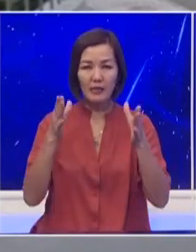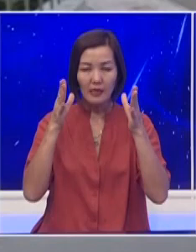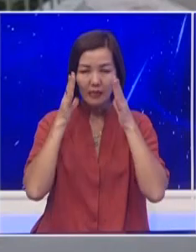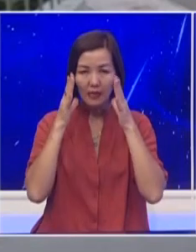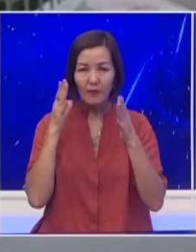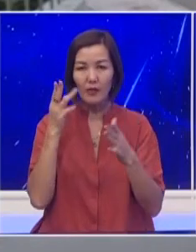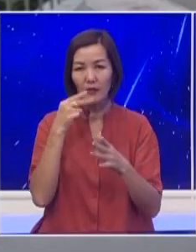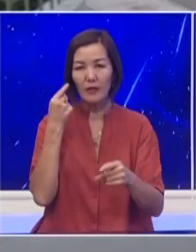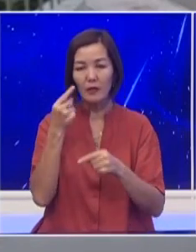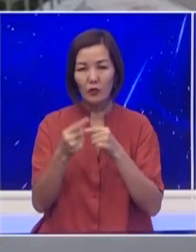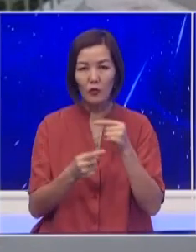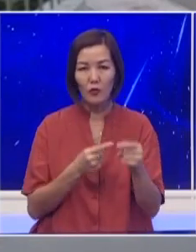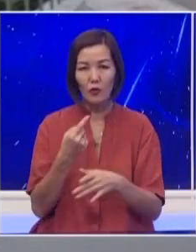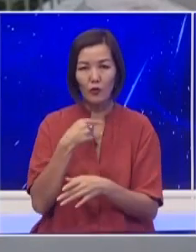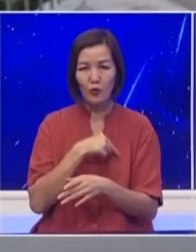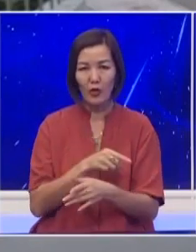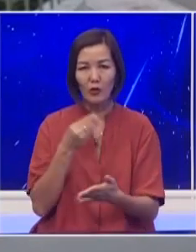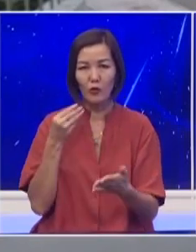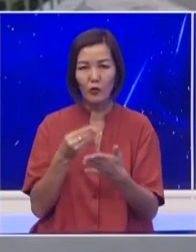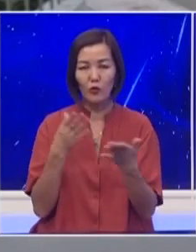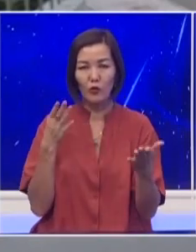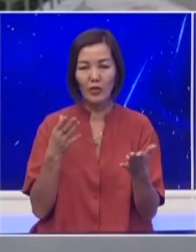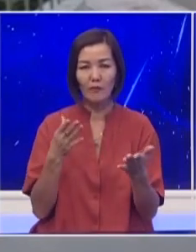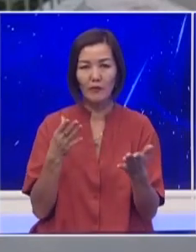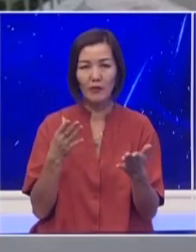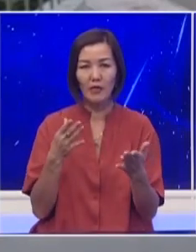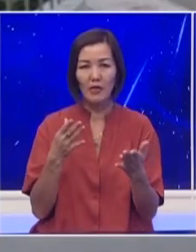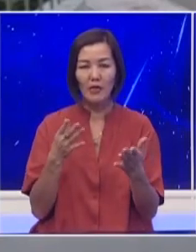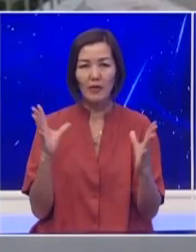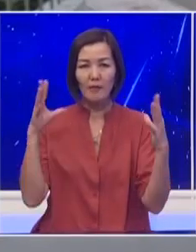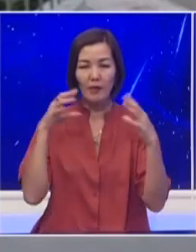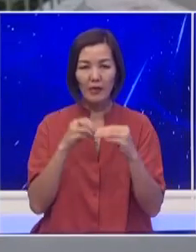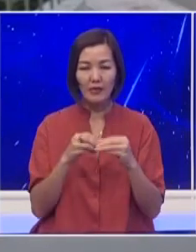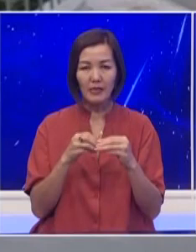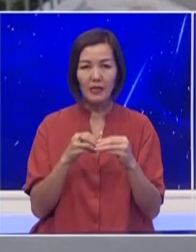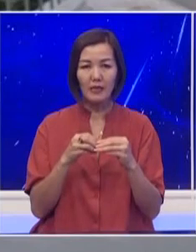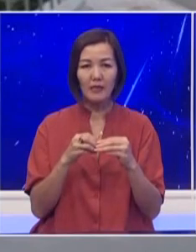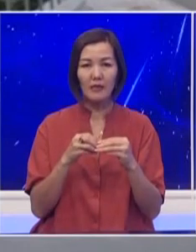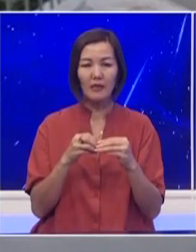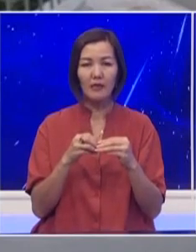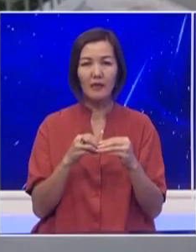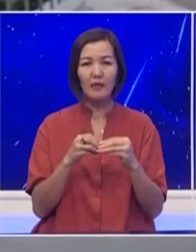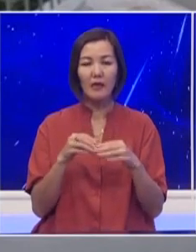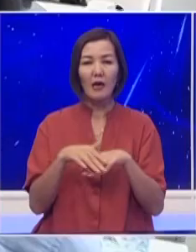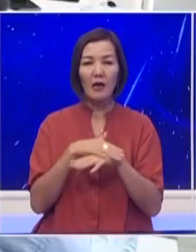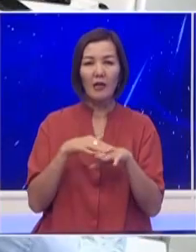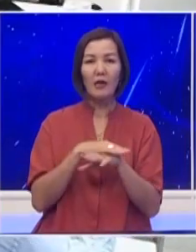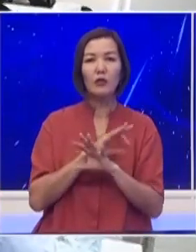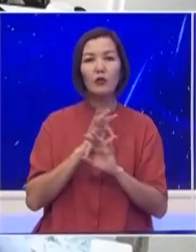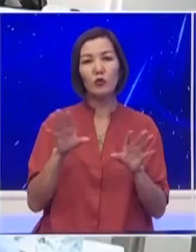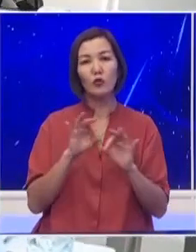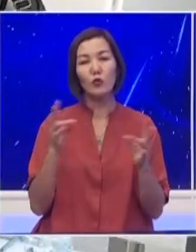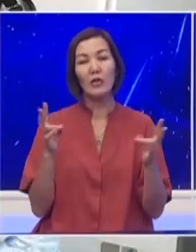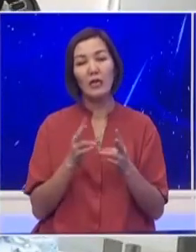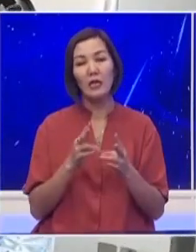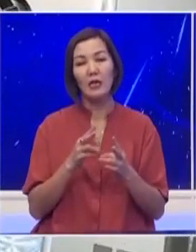дәстүрлі өзіміздің рухани құндылықтарымызбен біте қайнасқандығын жамағатқа кеңінен түсіндіру. Семинарда